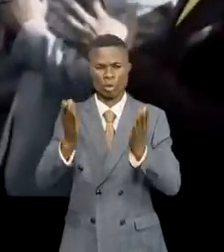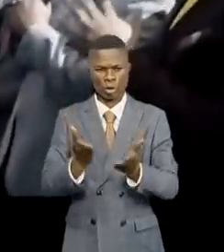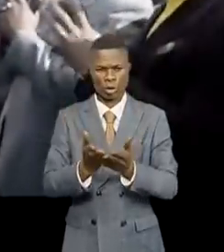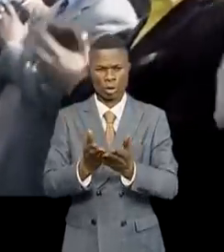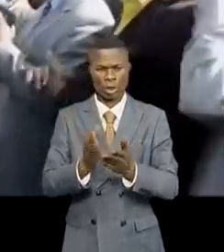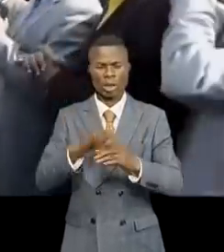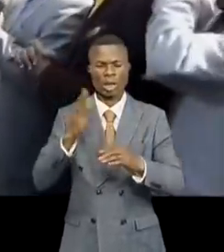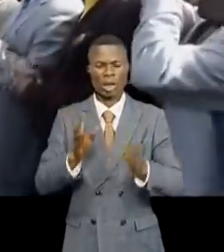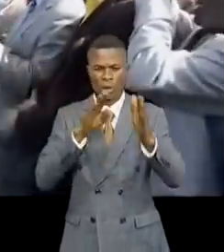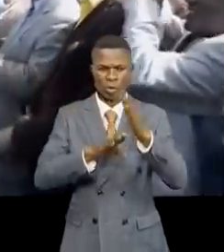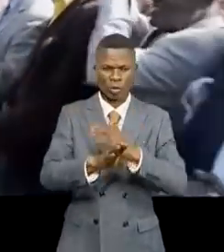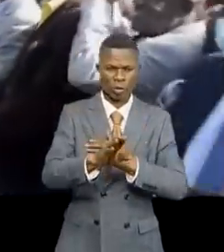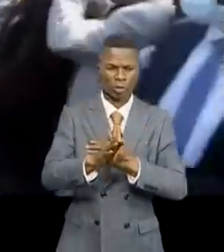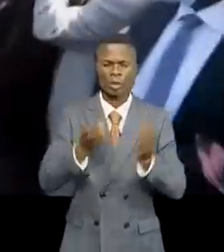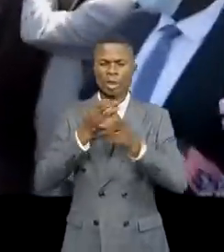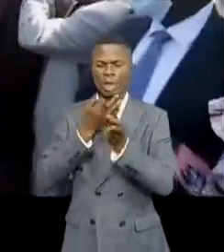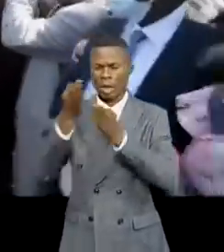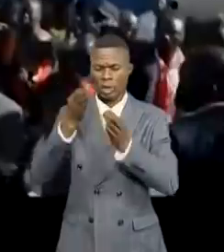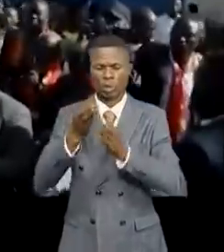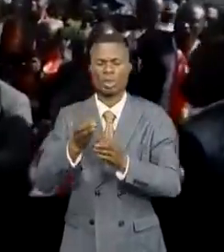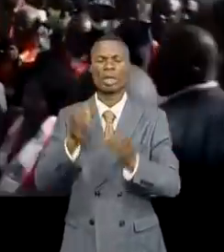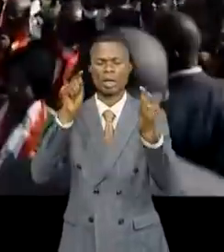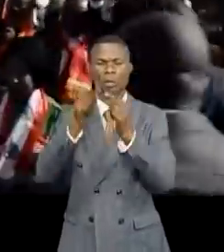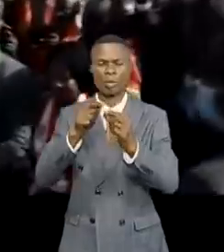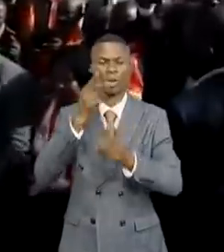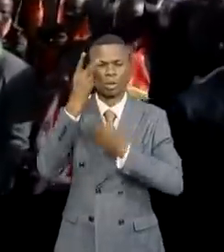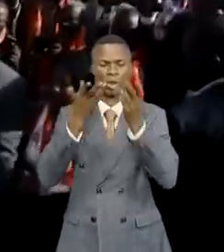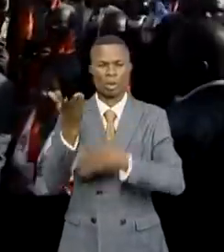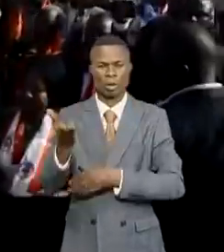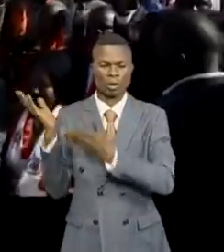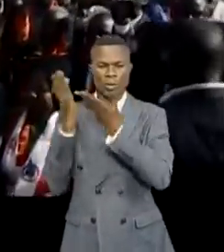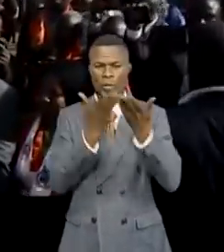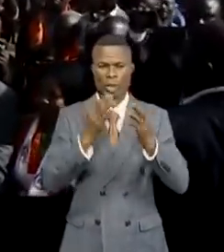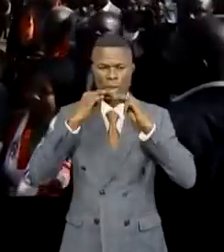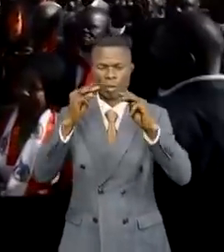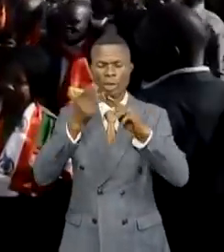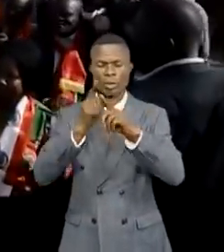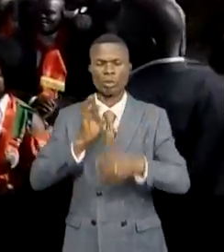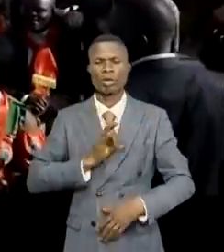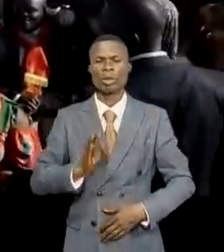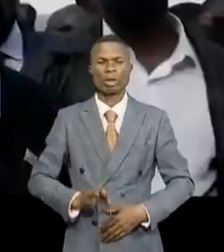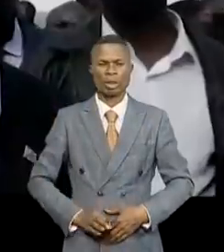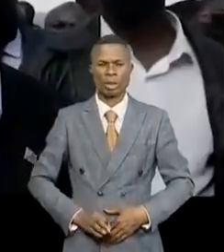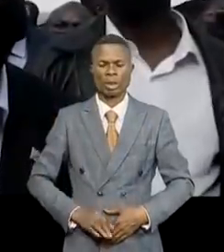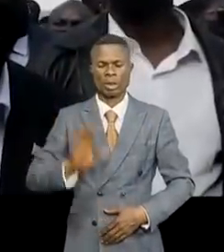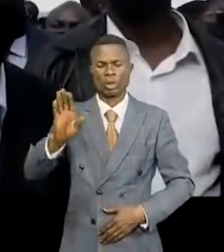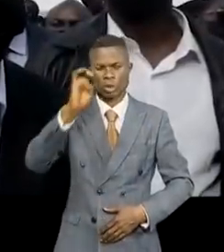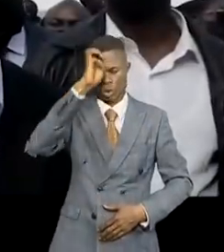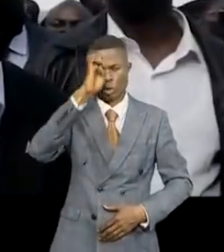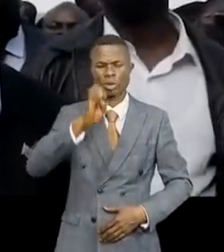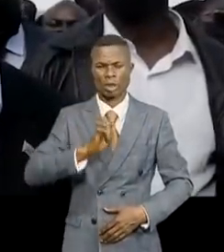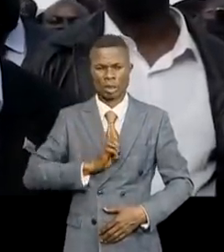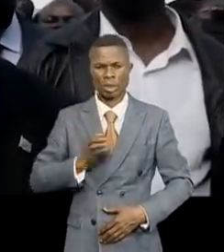de circonscrire le mobile de sa mission. Je suis venu pour apporter un message du chef de l'État, son Excellence Félix-Antoine